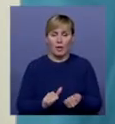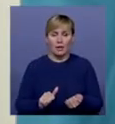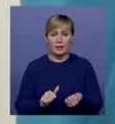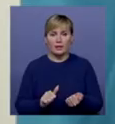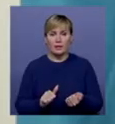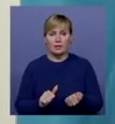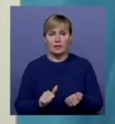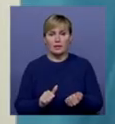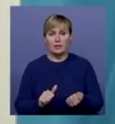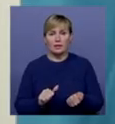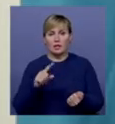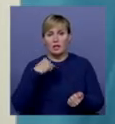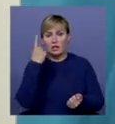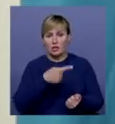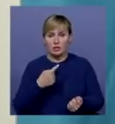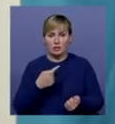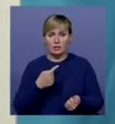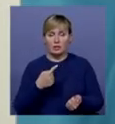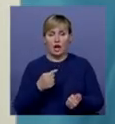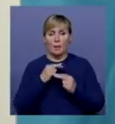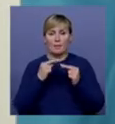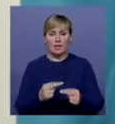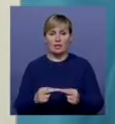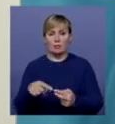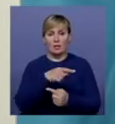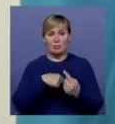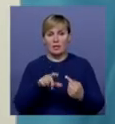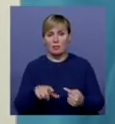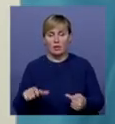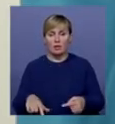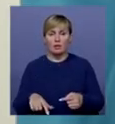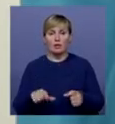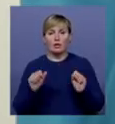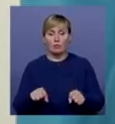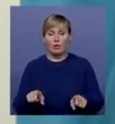личное обращение предпринимателя, они могут прийти в палату.